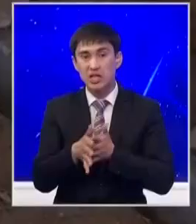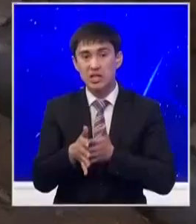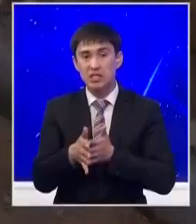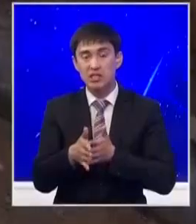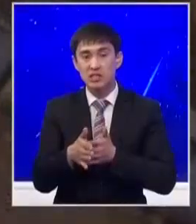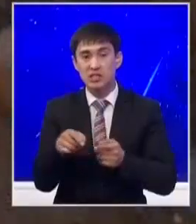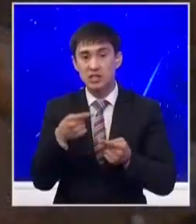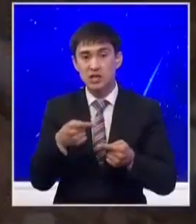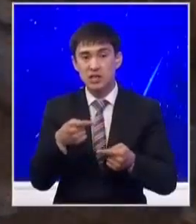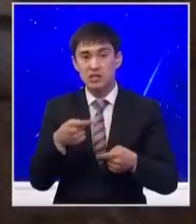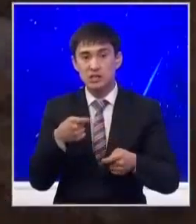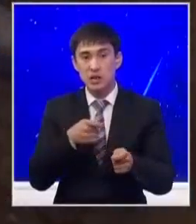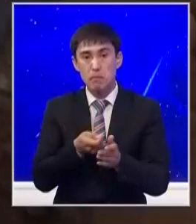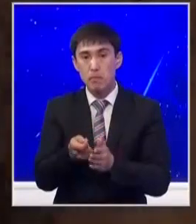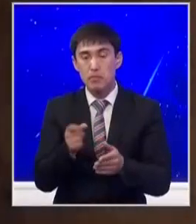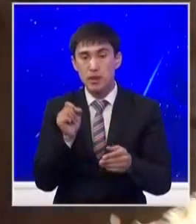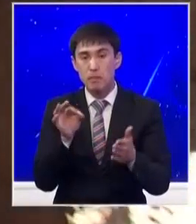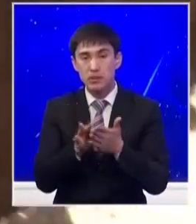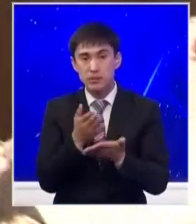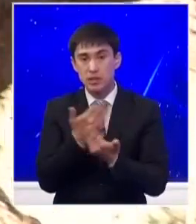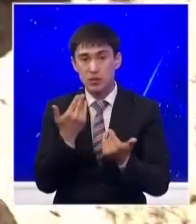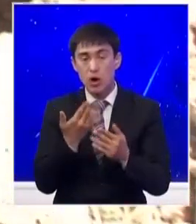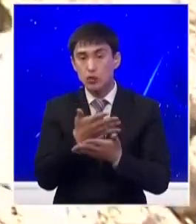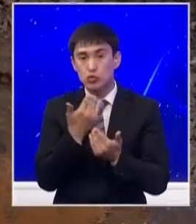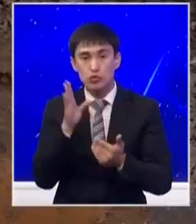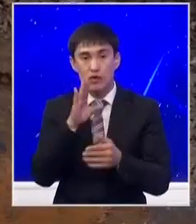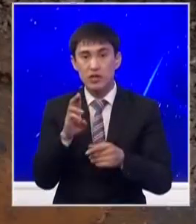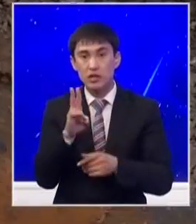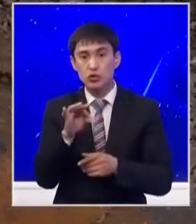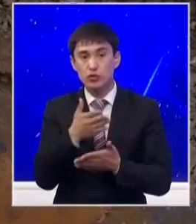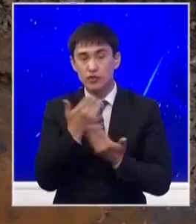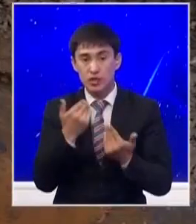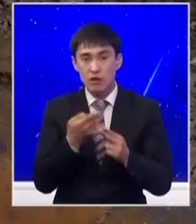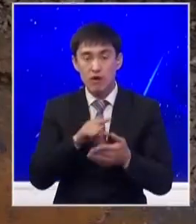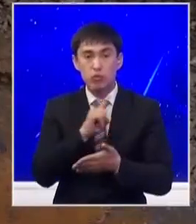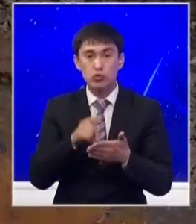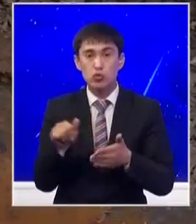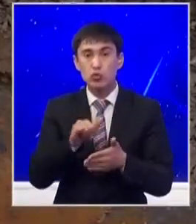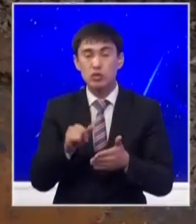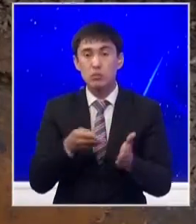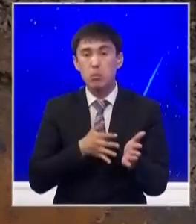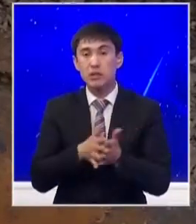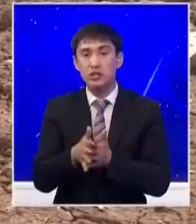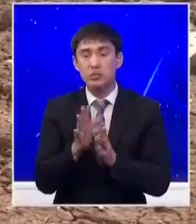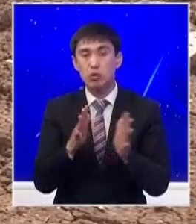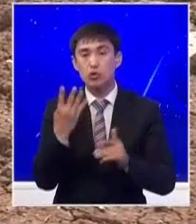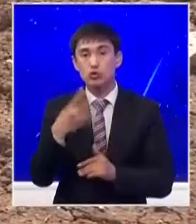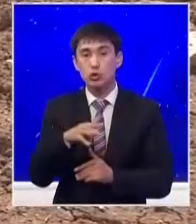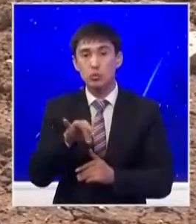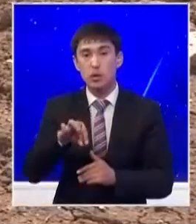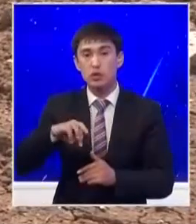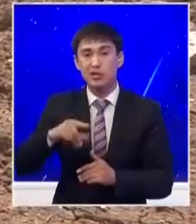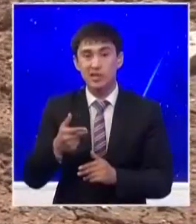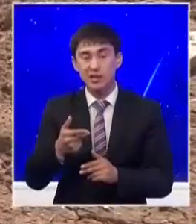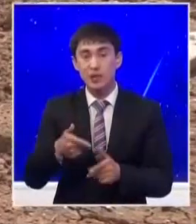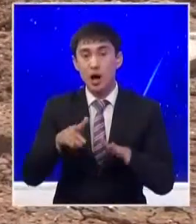как оказалось, не по назначению. Как итог, отсутствие водяных насосов. А потому вопрос, куда же были потрачены более 40 миллионов